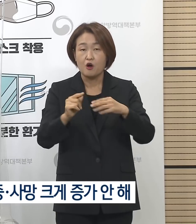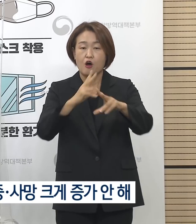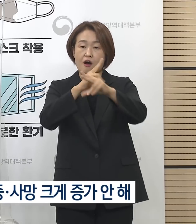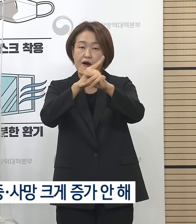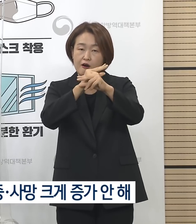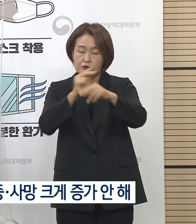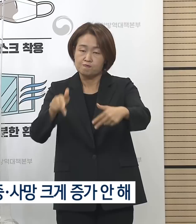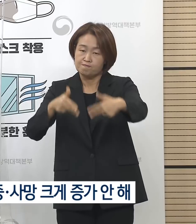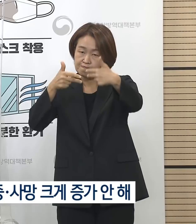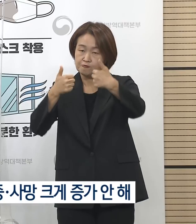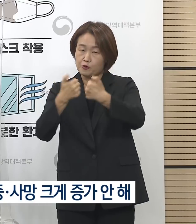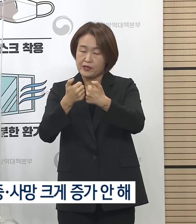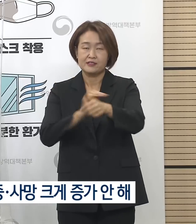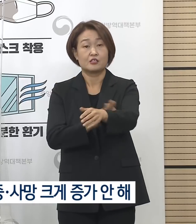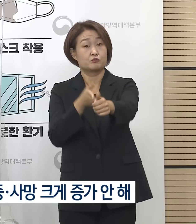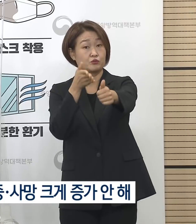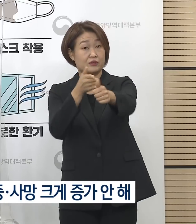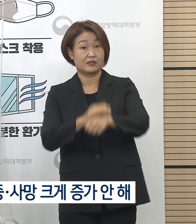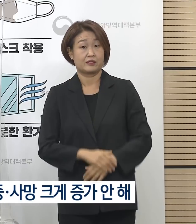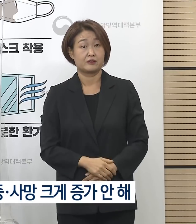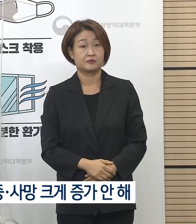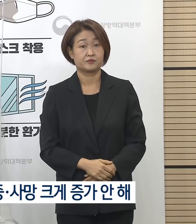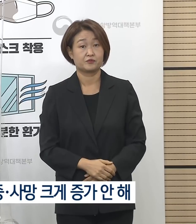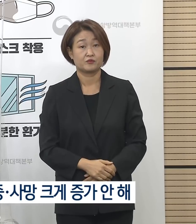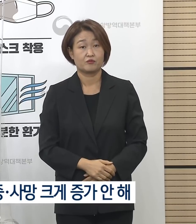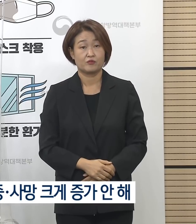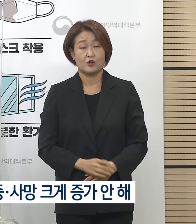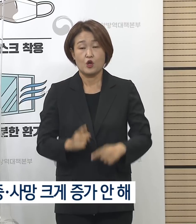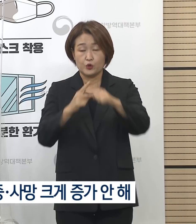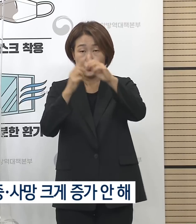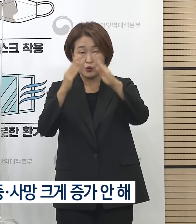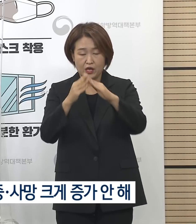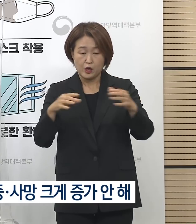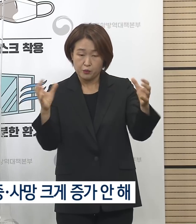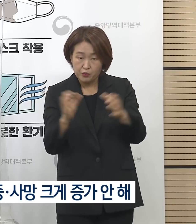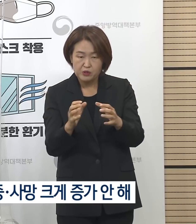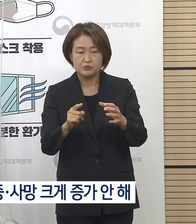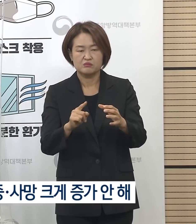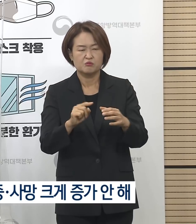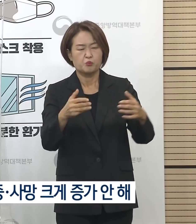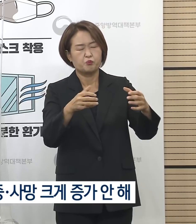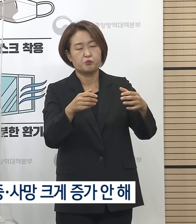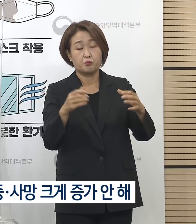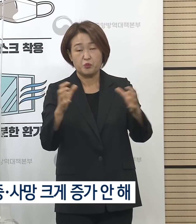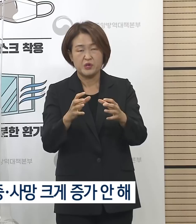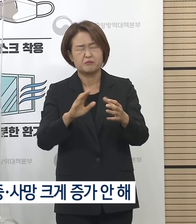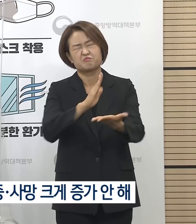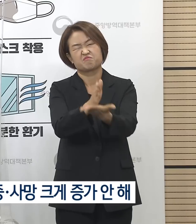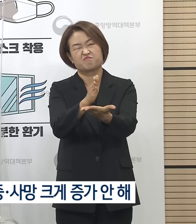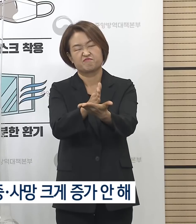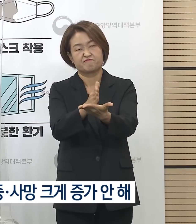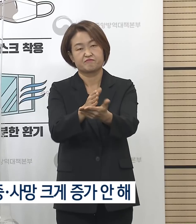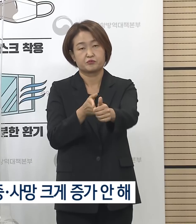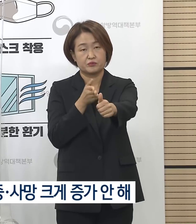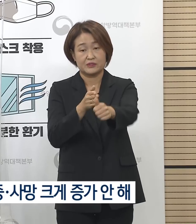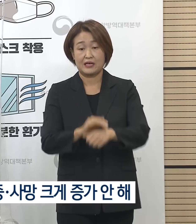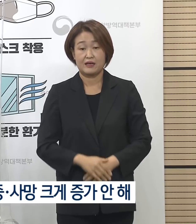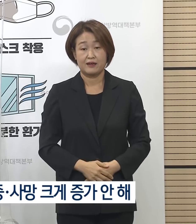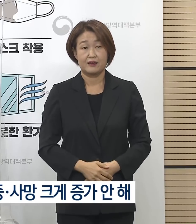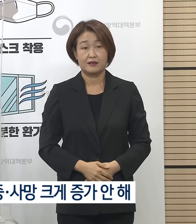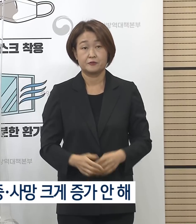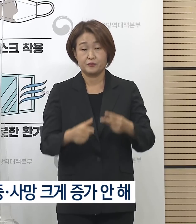주시길 바랍니다. 종교 행사도 소모임과 식사는 자제해 주시길 바랍니다. 둘째,